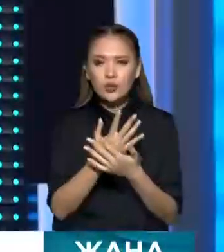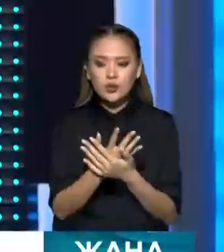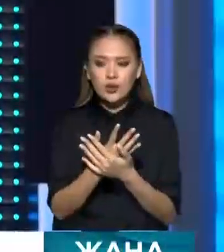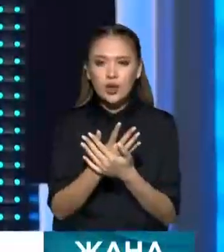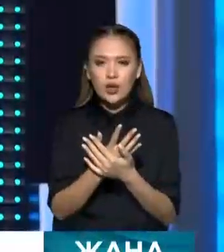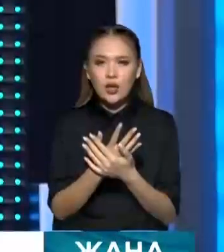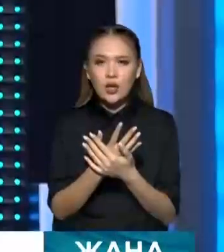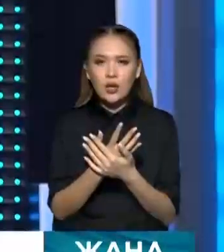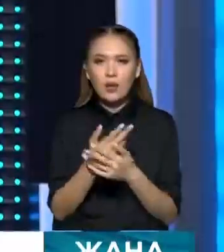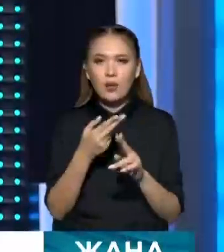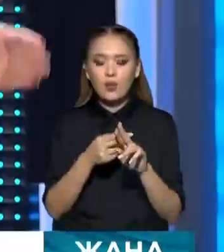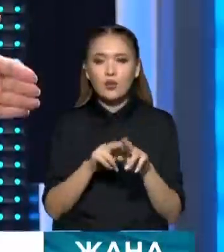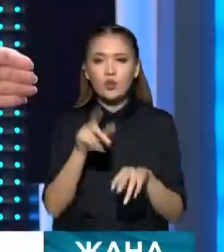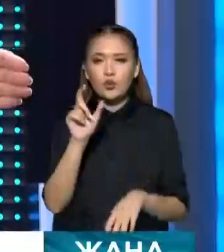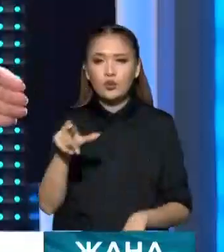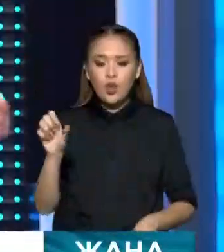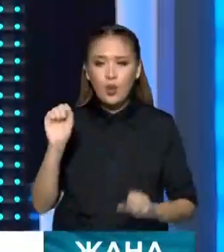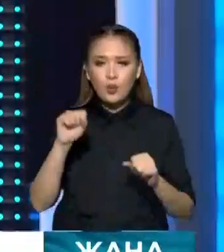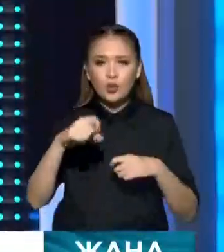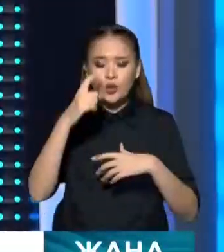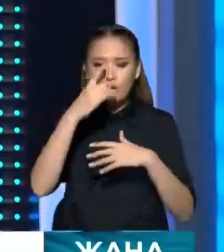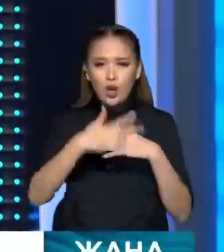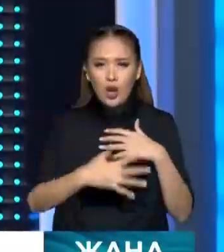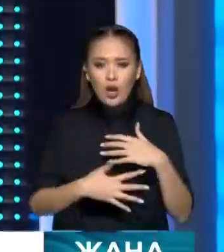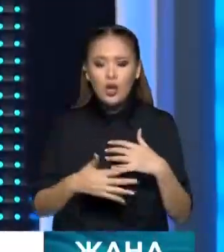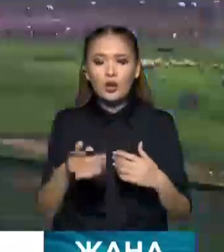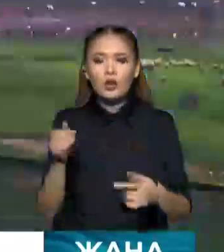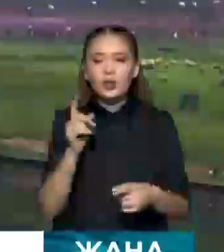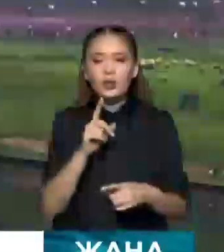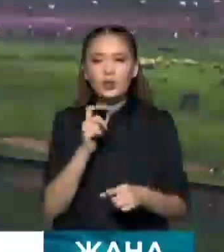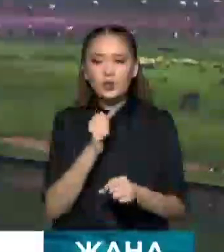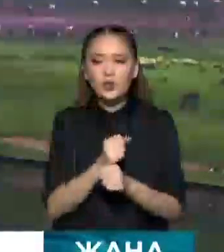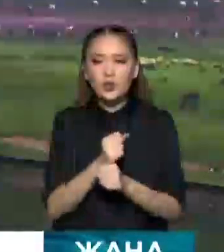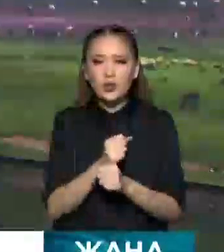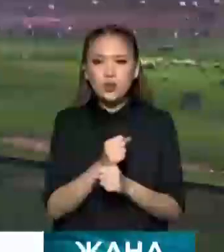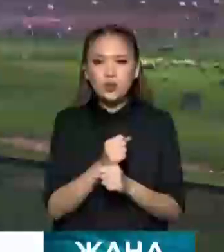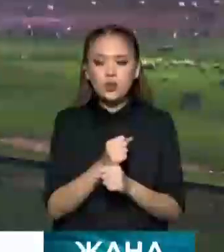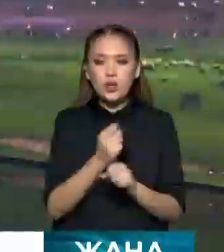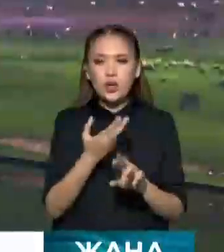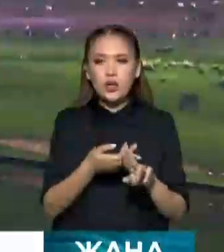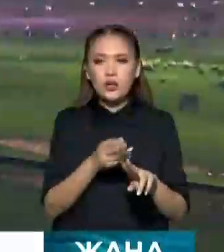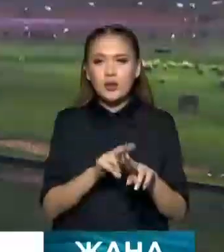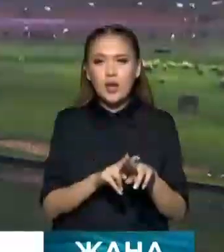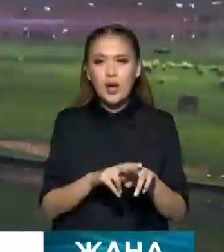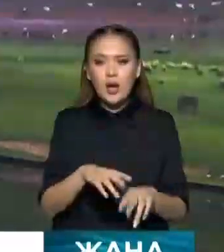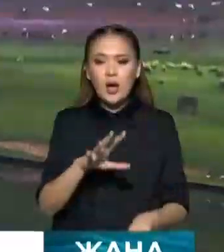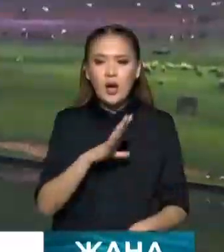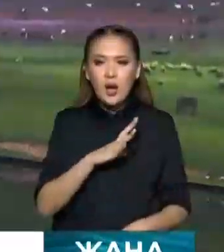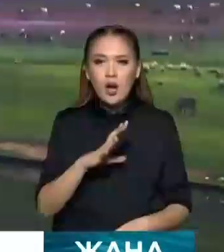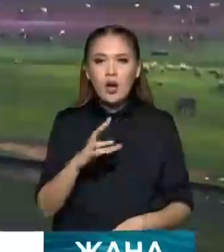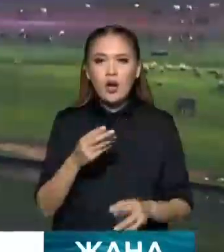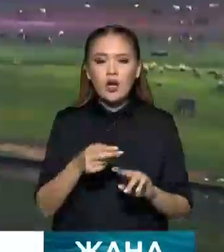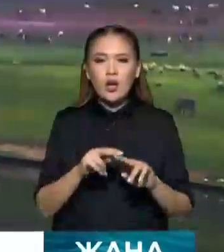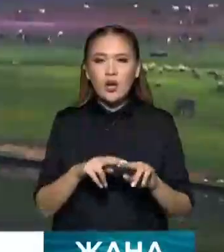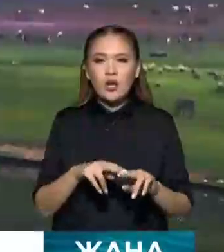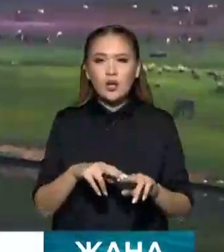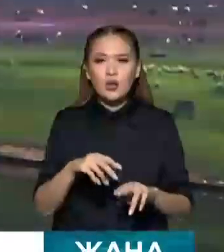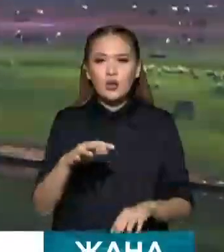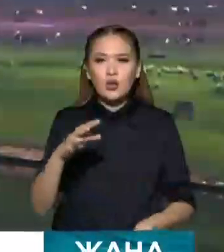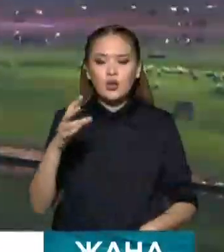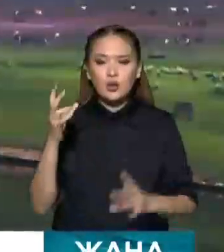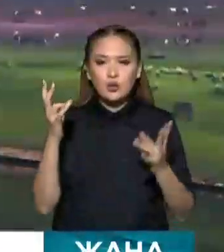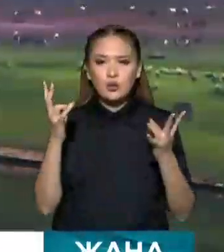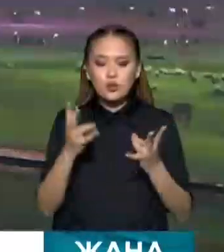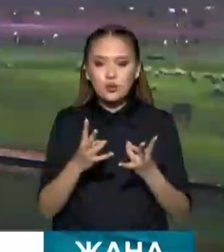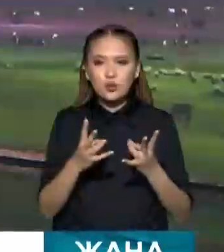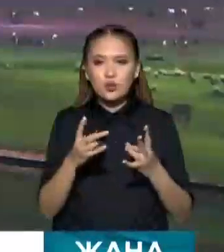ауыл тұрғындары да түсінуге болады. Әрине, түсінуге болады. Әрине. Бірақ әлеуметтік әділеттілік деген бар. Әлеуметтік әділеттілік дегеніміз